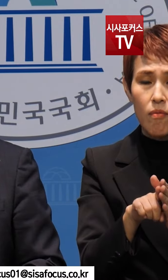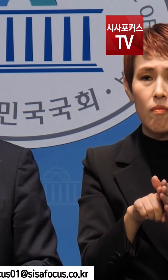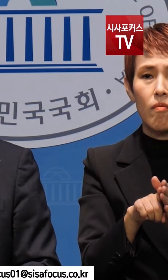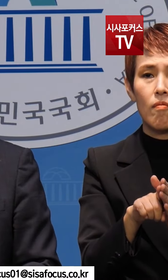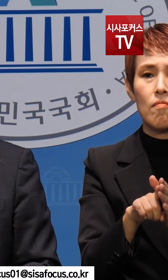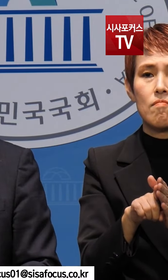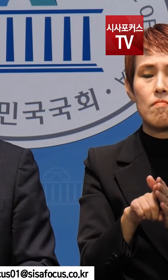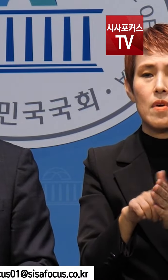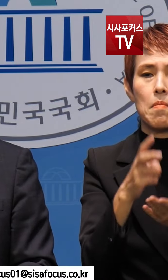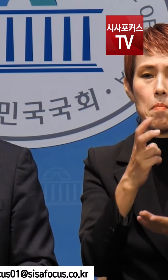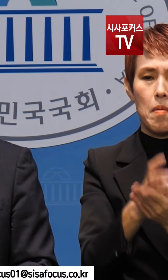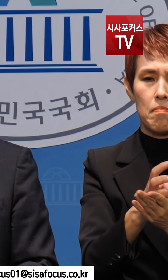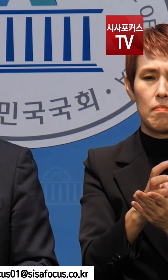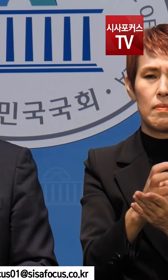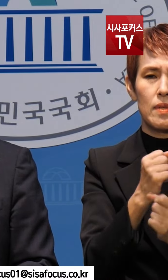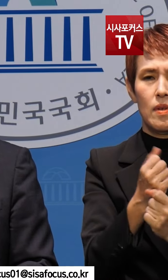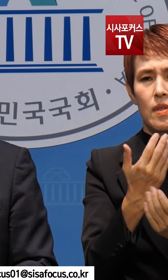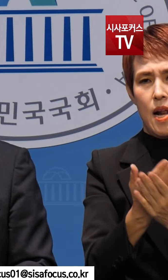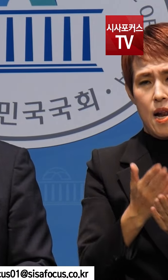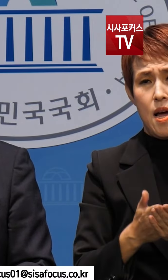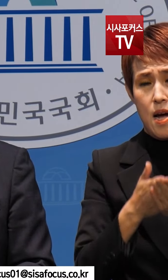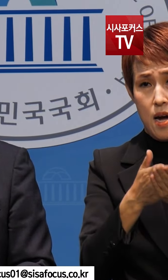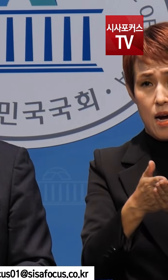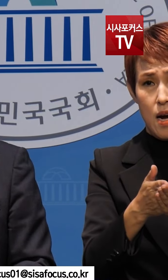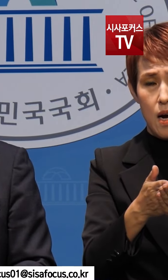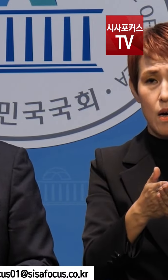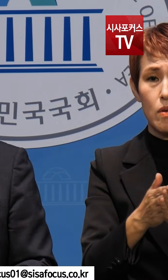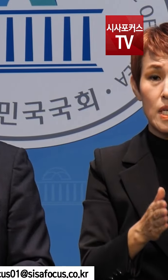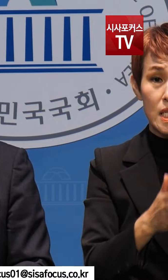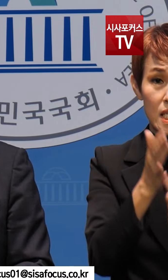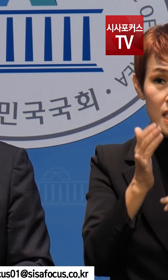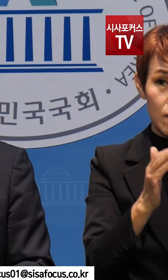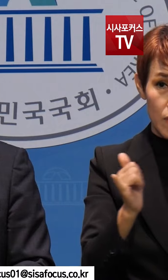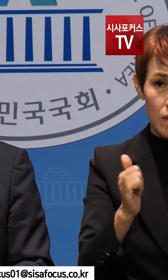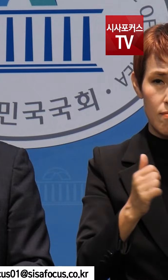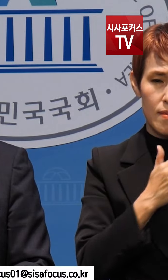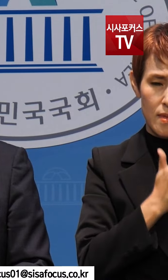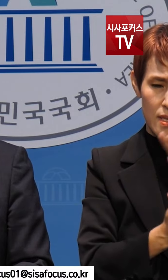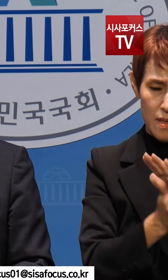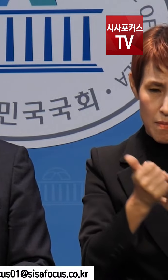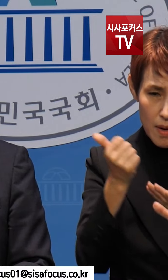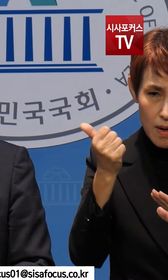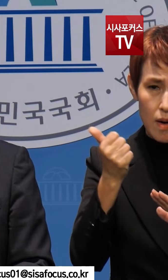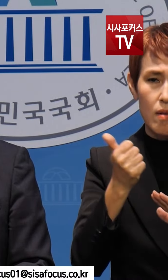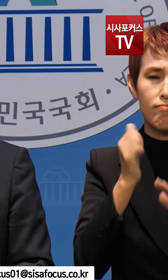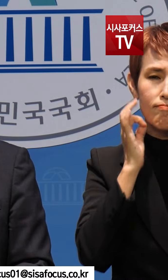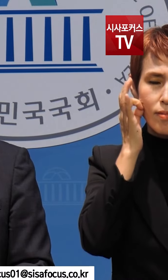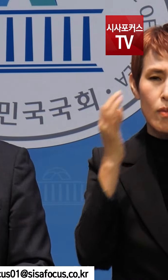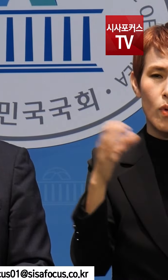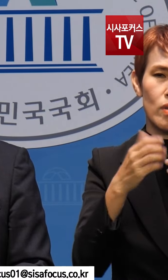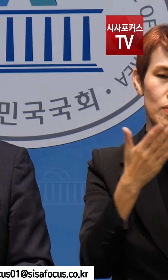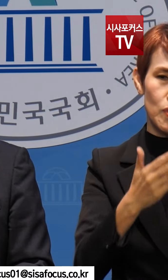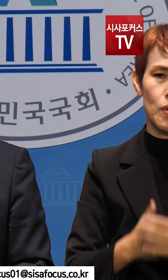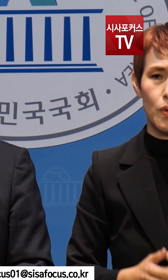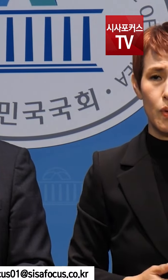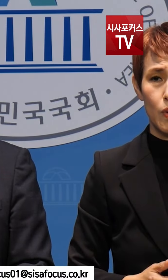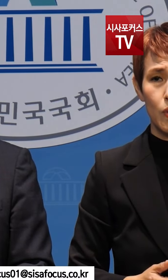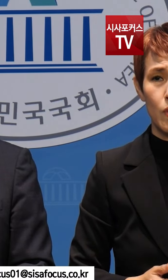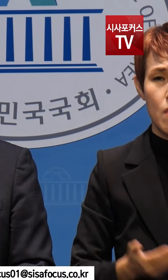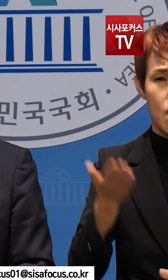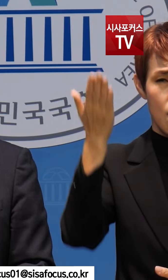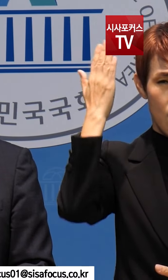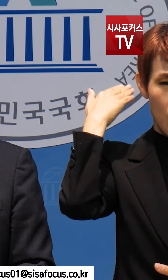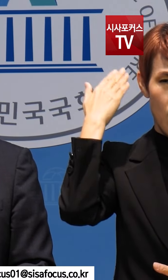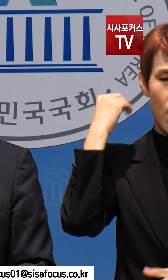입법 촉구 서명에 기후 시민의 희망과 정성을 모아 주십시오 우리는 지금 이미 일어난